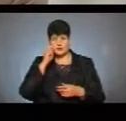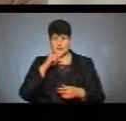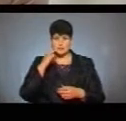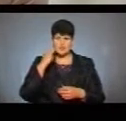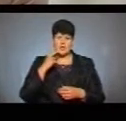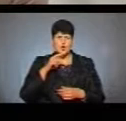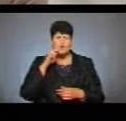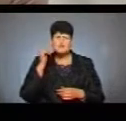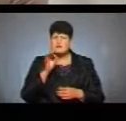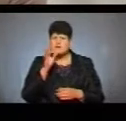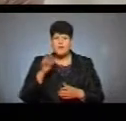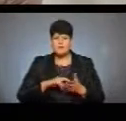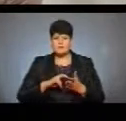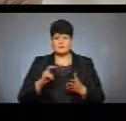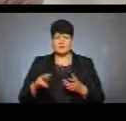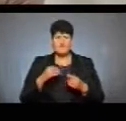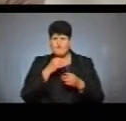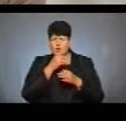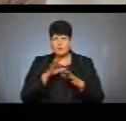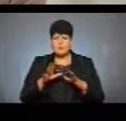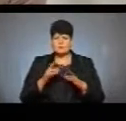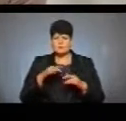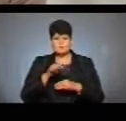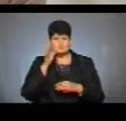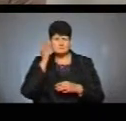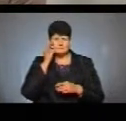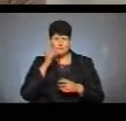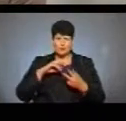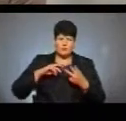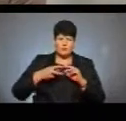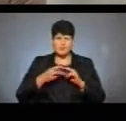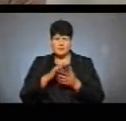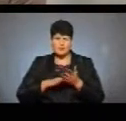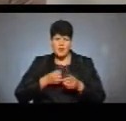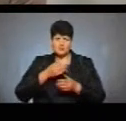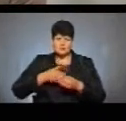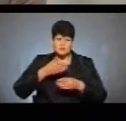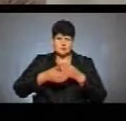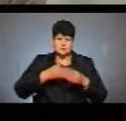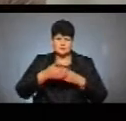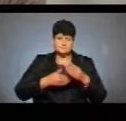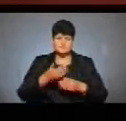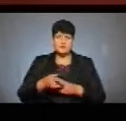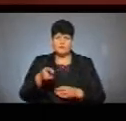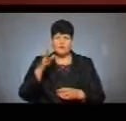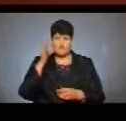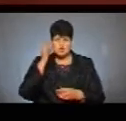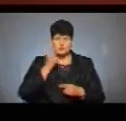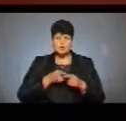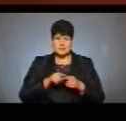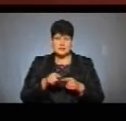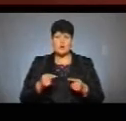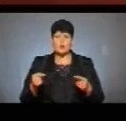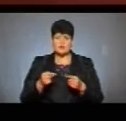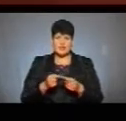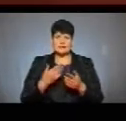не відступала. Любими способами хотіла перехитрити, щось поміняти і далі. Тобто ви вважаєте, що саме так, цей конкретний